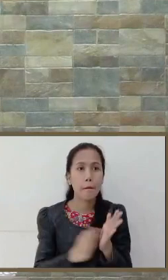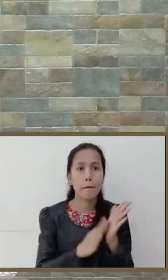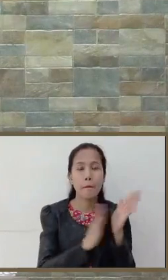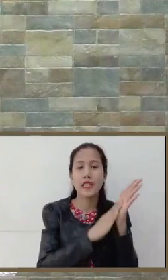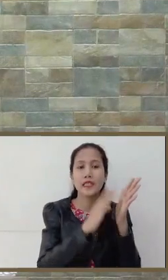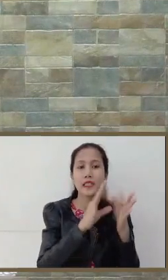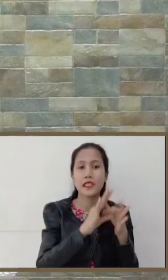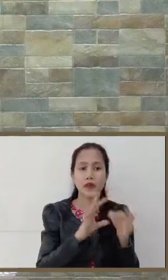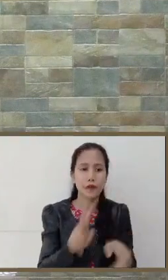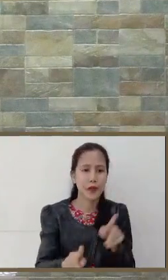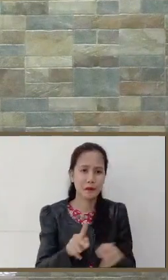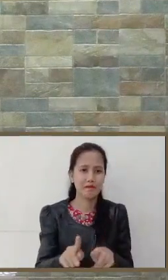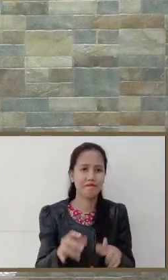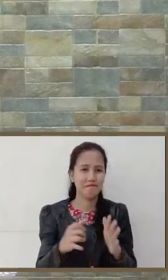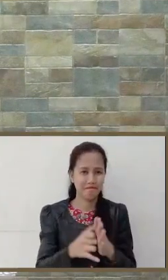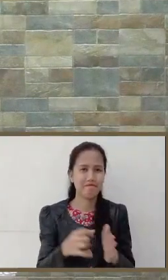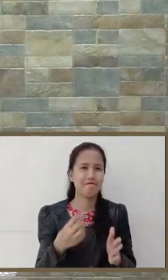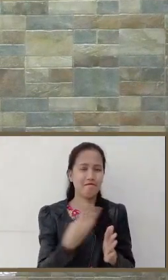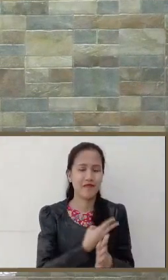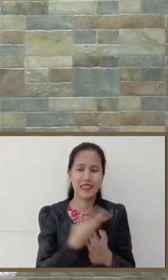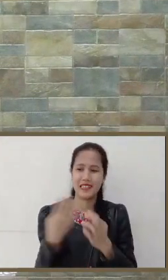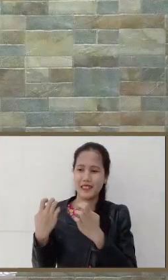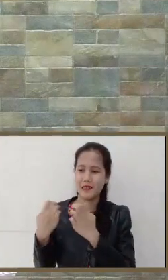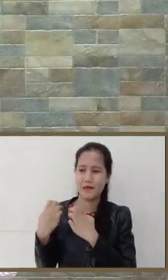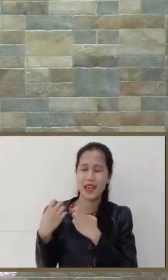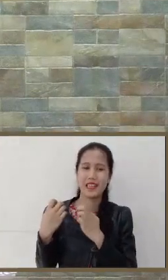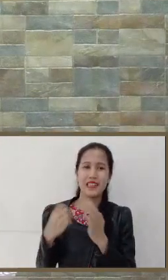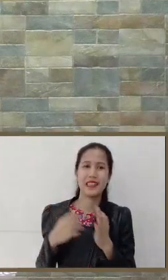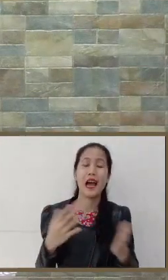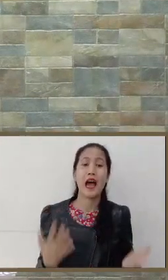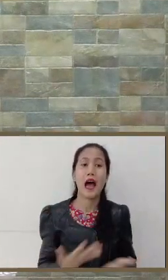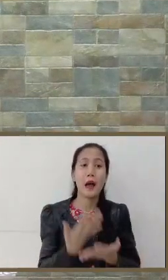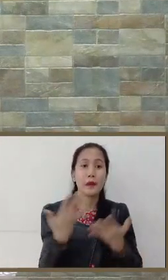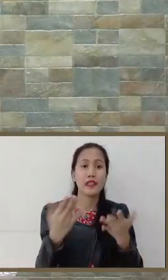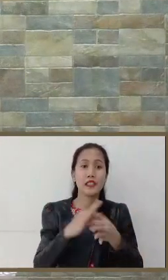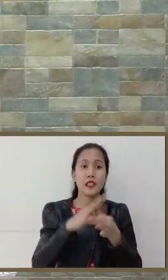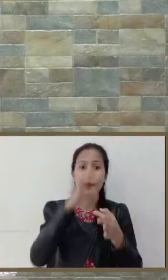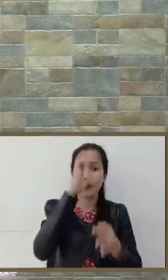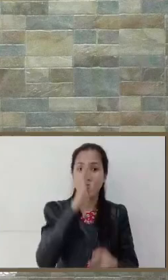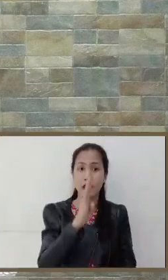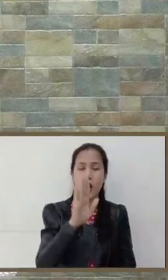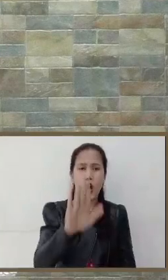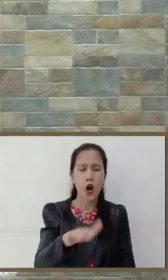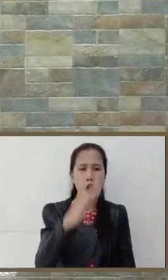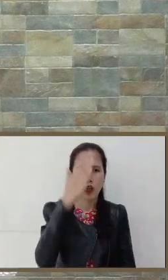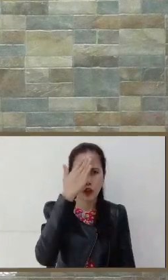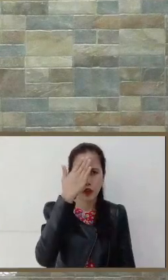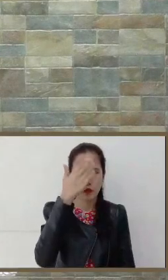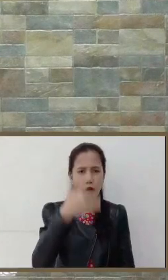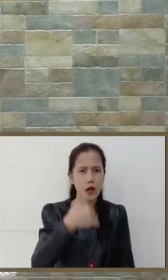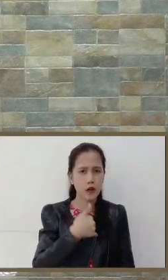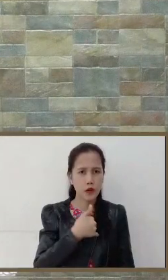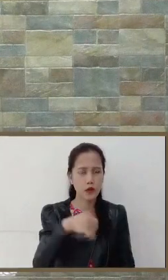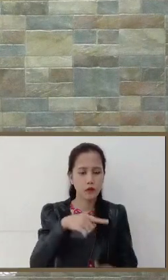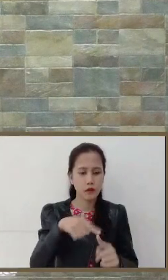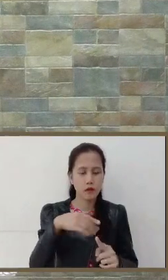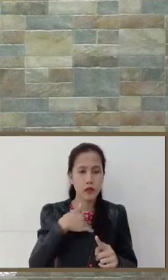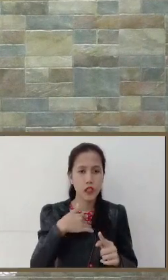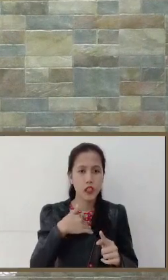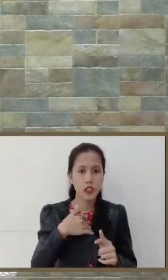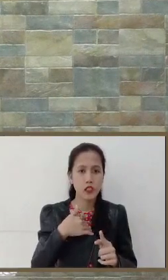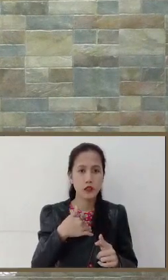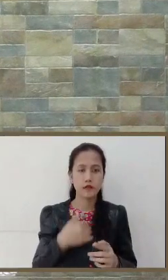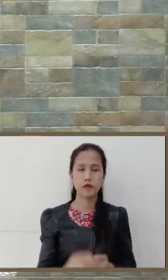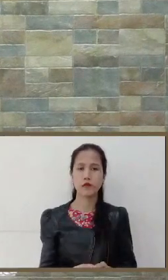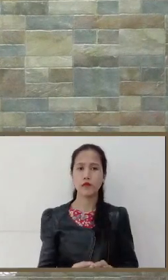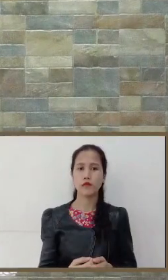yung kasiyahan ng Diyos sa kung saan ay pinaglilingkuran po natin. Amen. Alam niyo po, yung ako po ay nagsuko ng buhay sa Panginoon. Binanggit ang ating mahal na pastor na mag-share